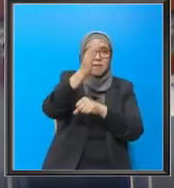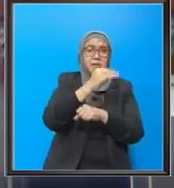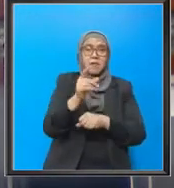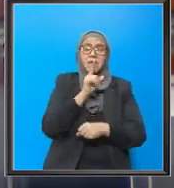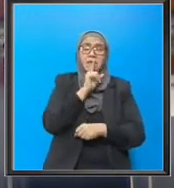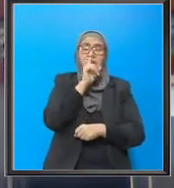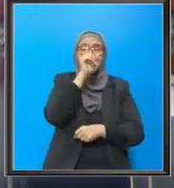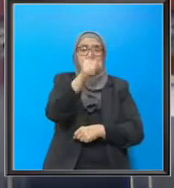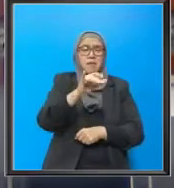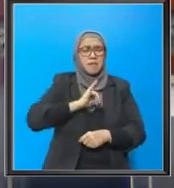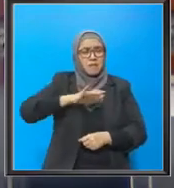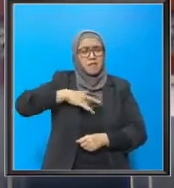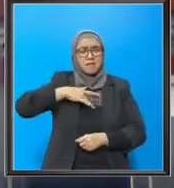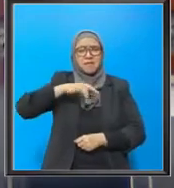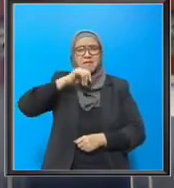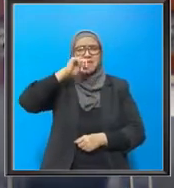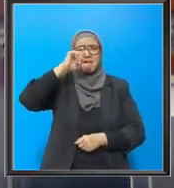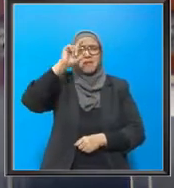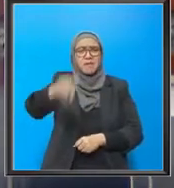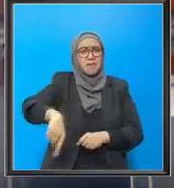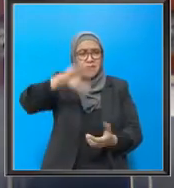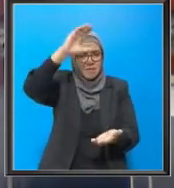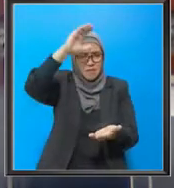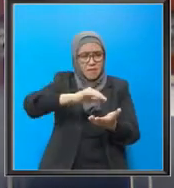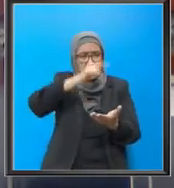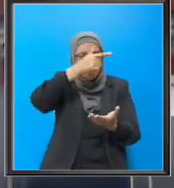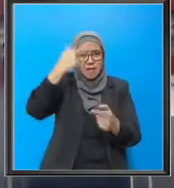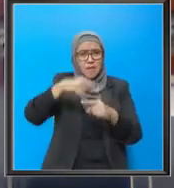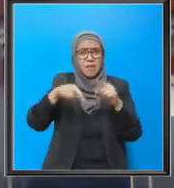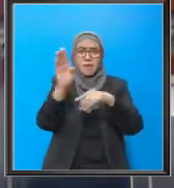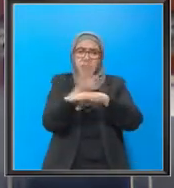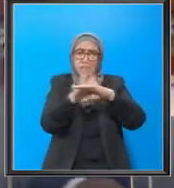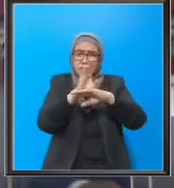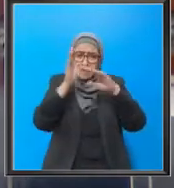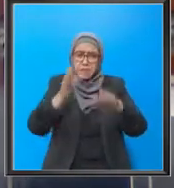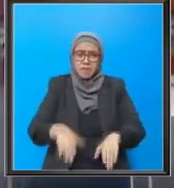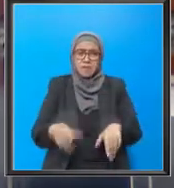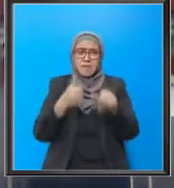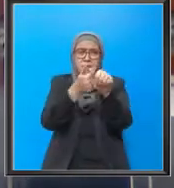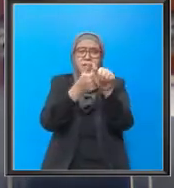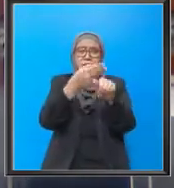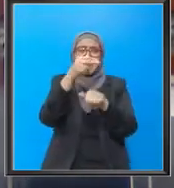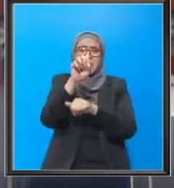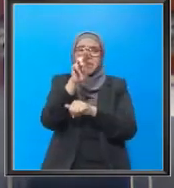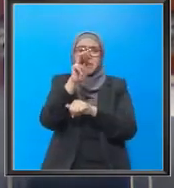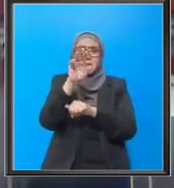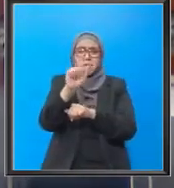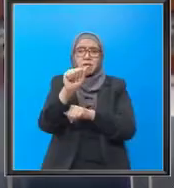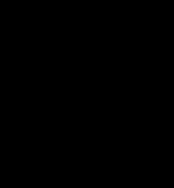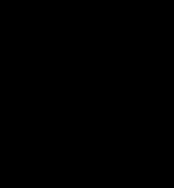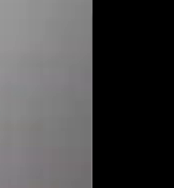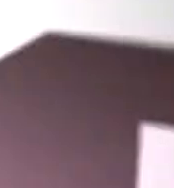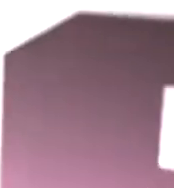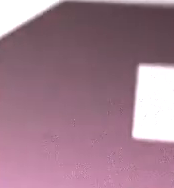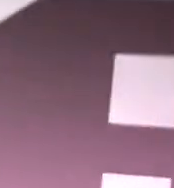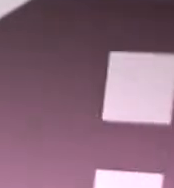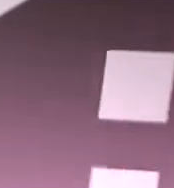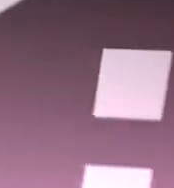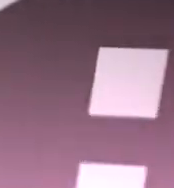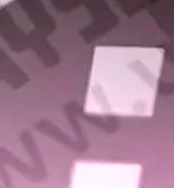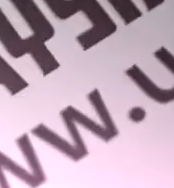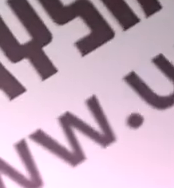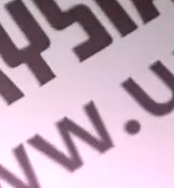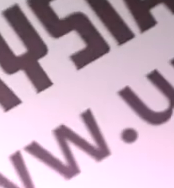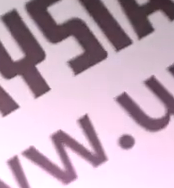hal ini celana Usahawan yang telah menjadi norma baru pada masa ini disebabkan kehilangan pekerjaan mengasih speaker jawaban